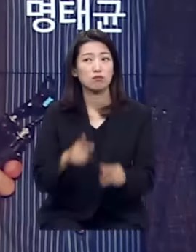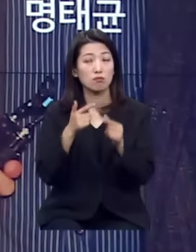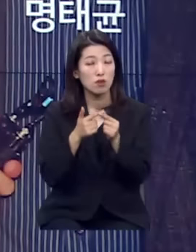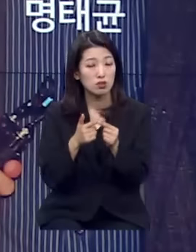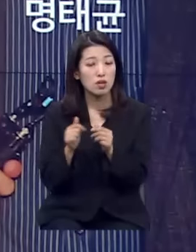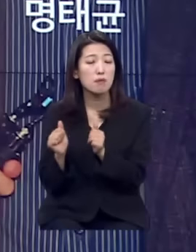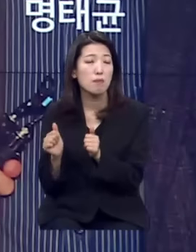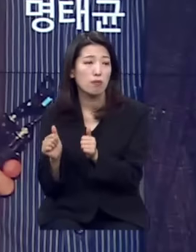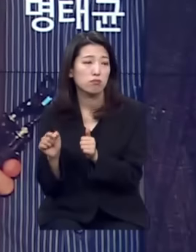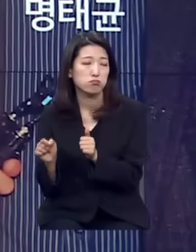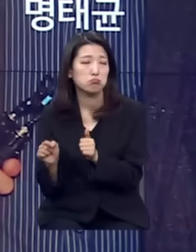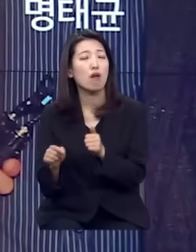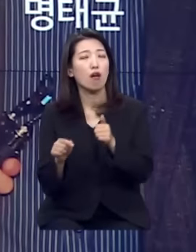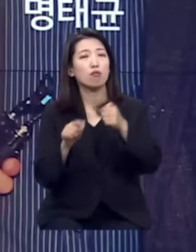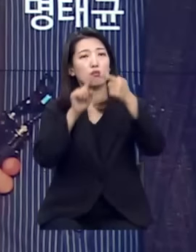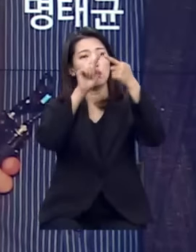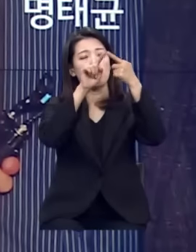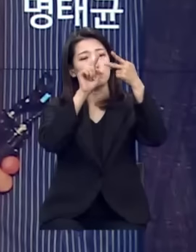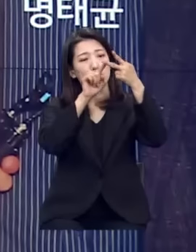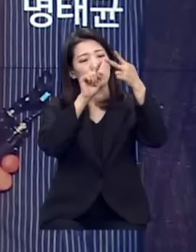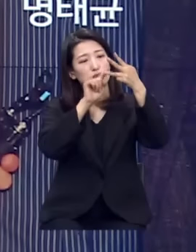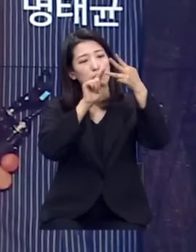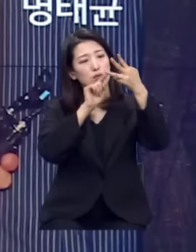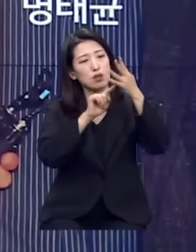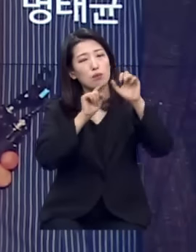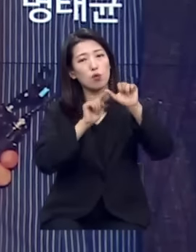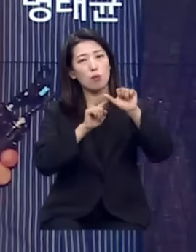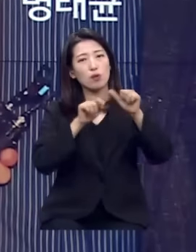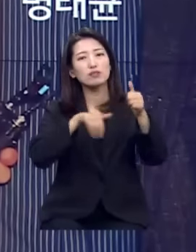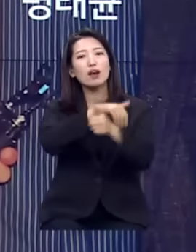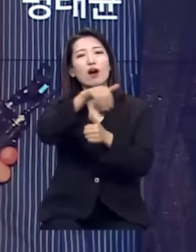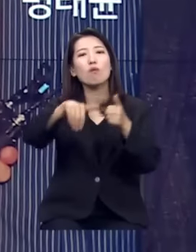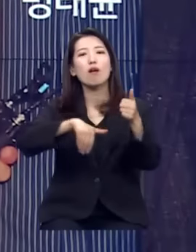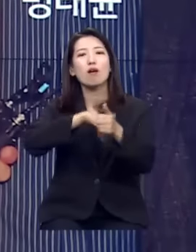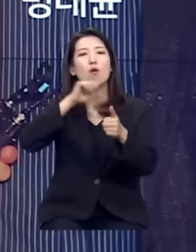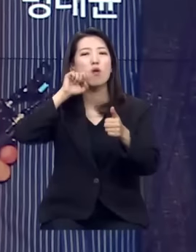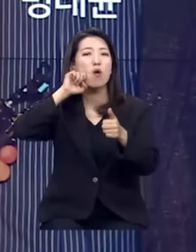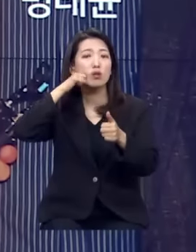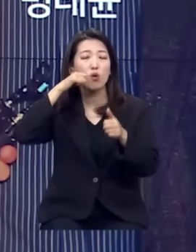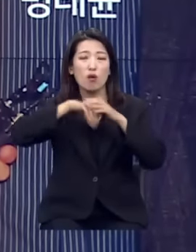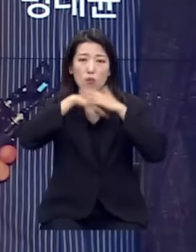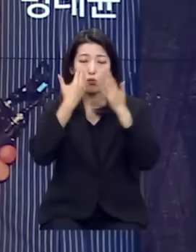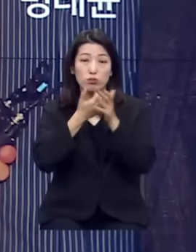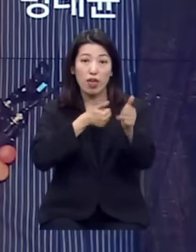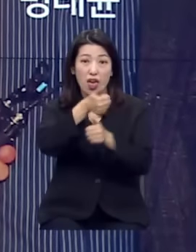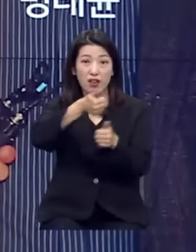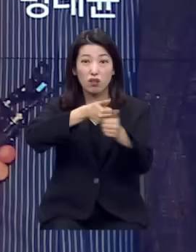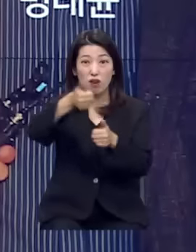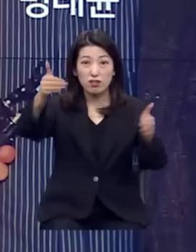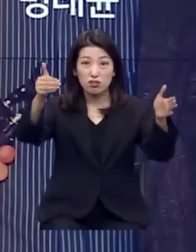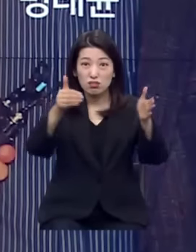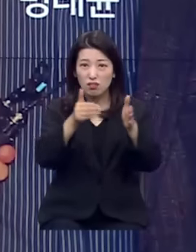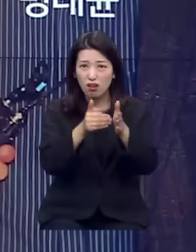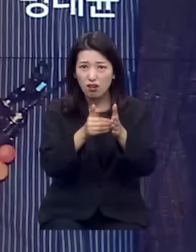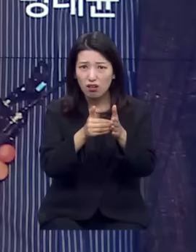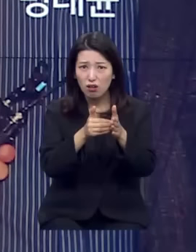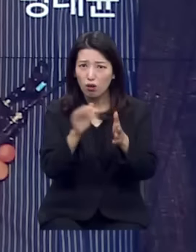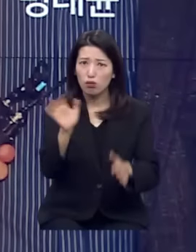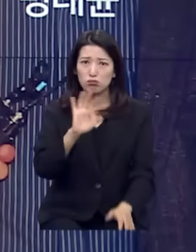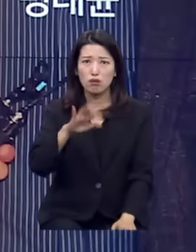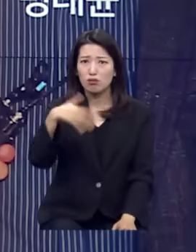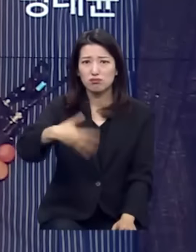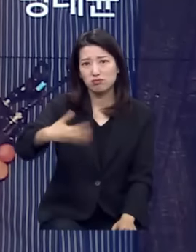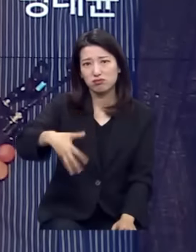앞에 1번부터 5번까지의 파도를 넘고 온 파도야 사실 앞에 파도도 넘었다고 보니 계속 진행